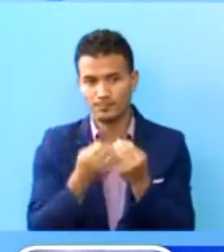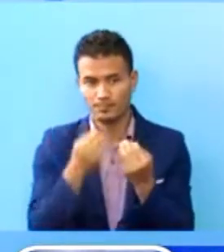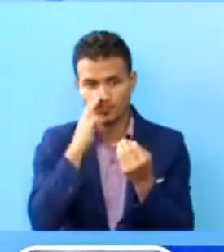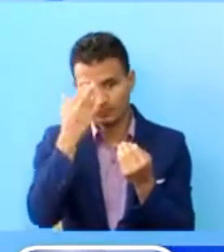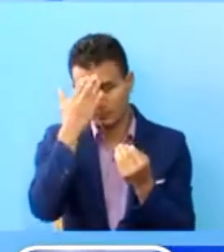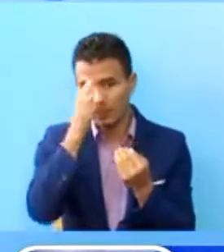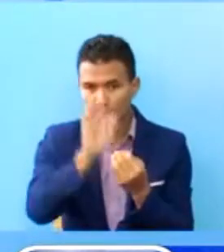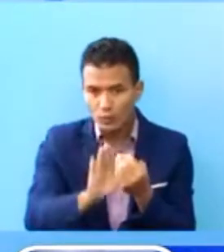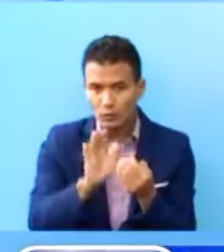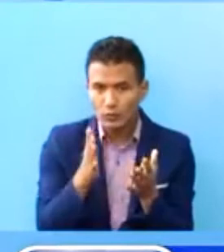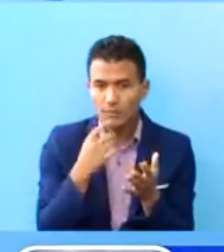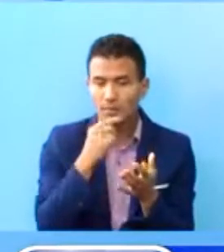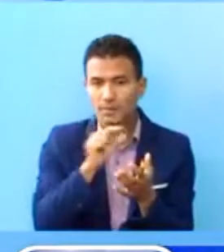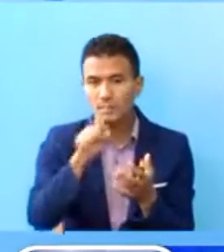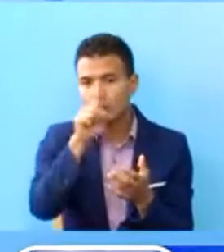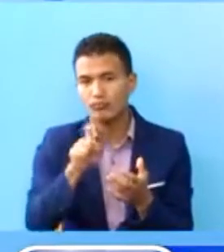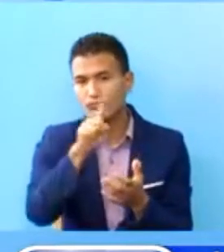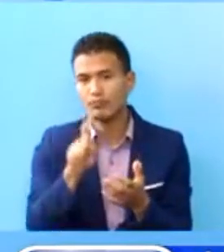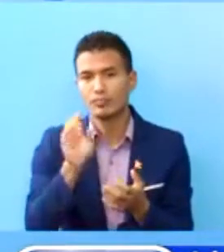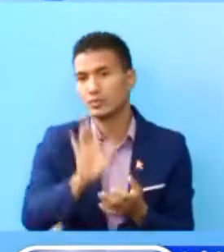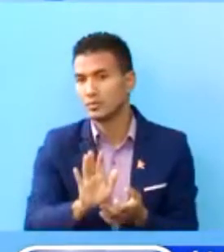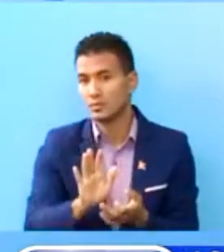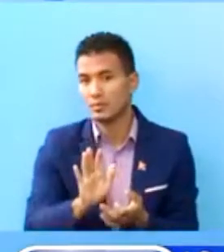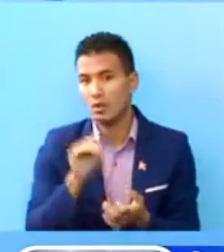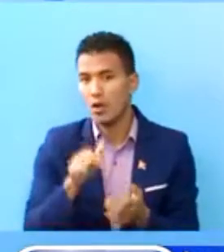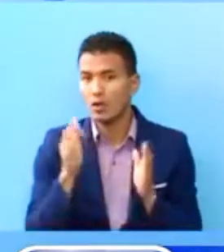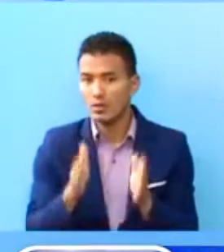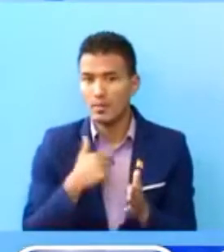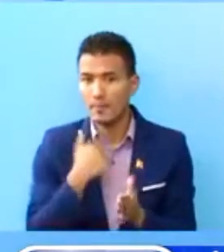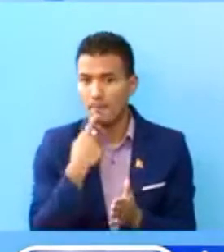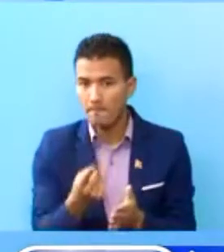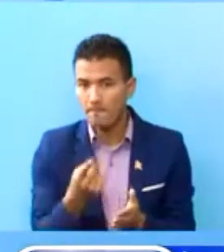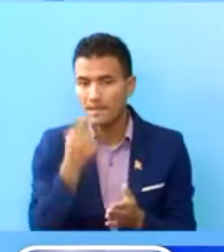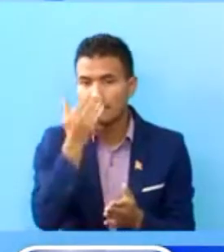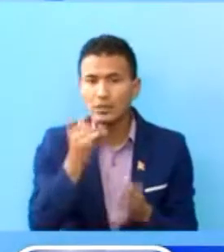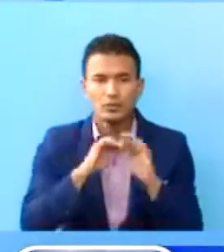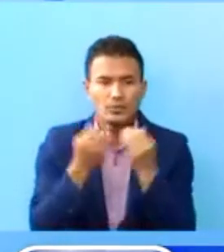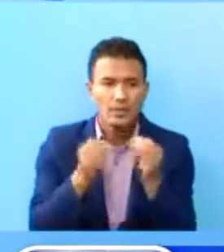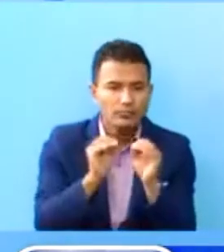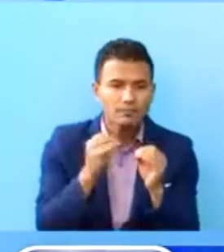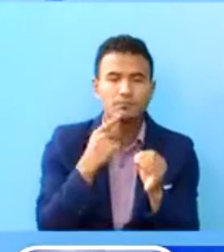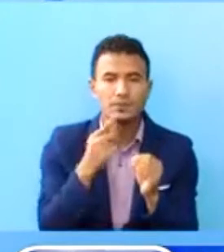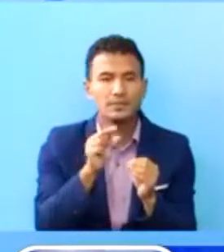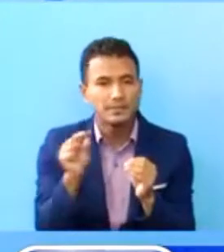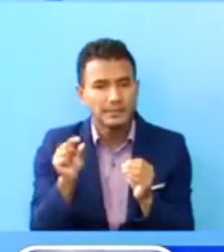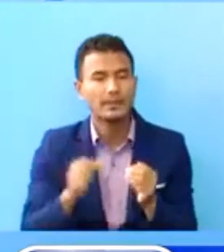रोग छ कि छैन भन्ने बारेमा धेरै प्रश्नहरू आउने गरेको छ। अहिलेसम्म मैले भन्नुपर्दा किन समुदायमा छैन भन्ने